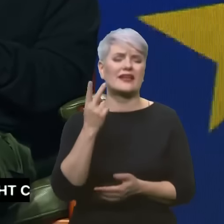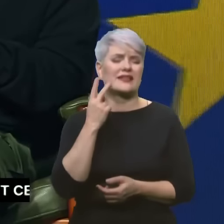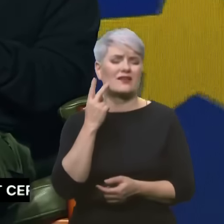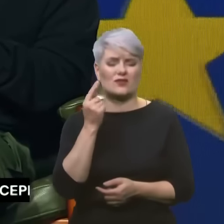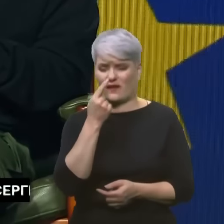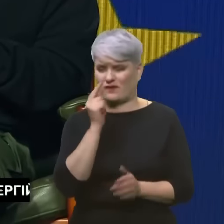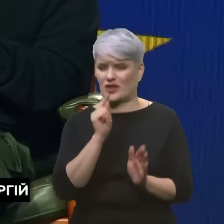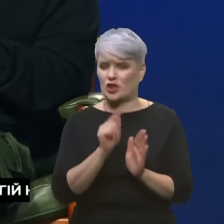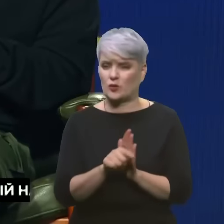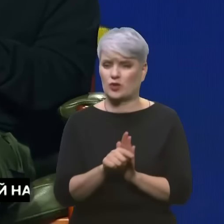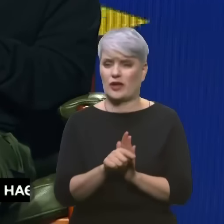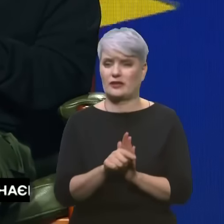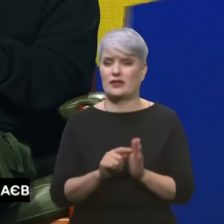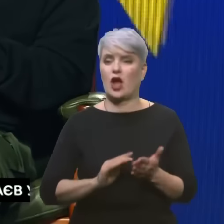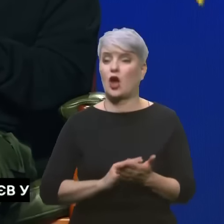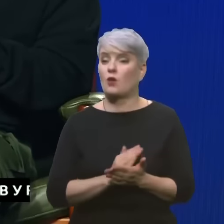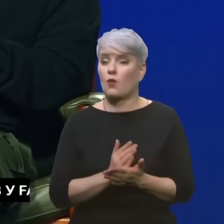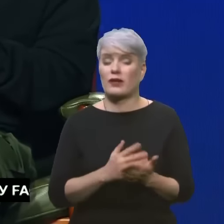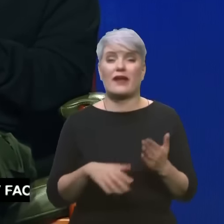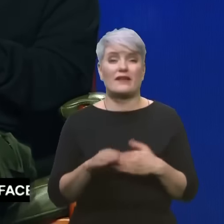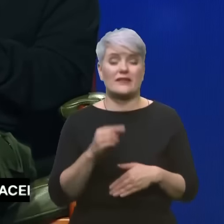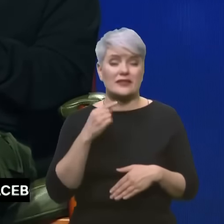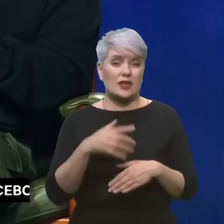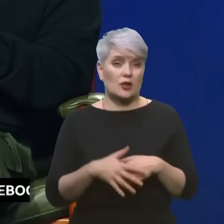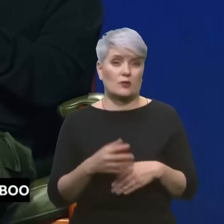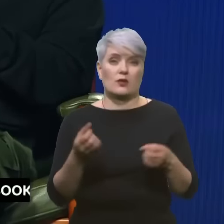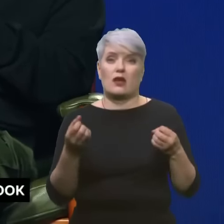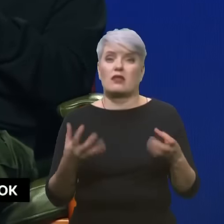втручається політика. Тому всі розуміють, що непросто.